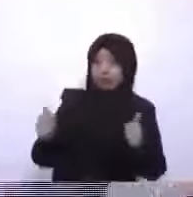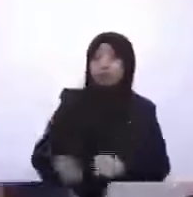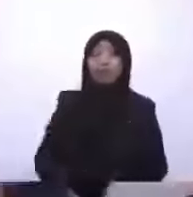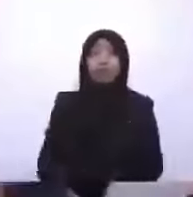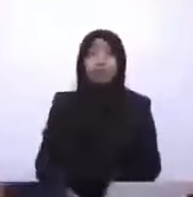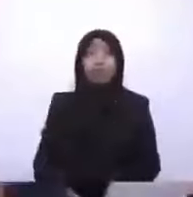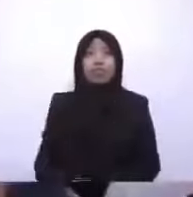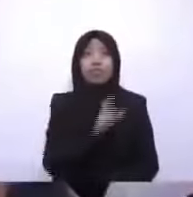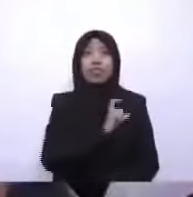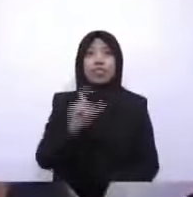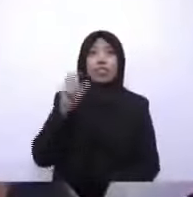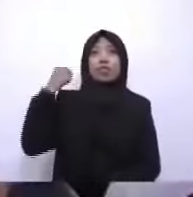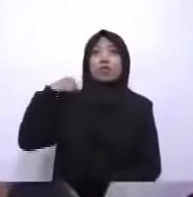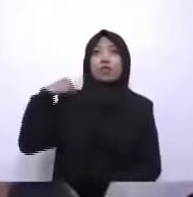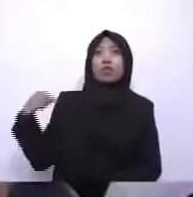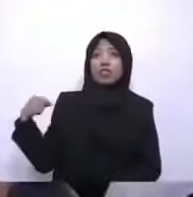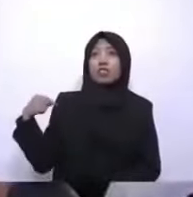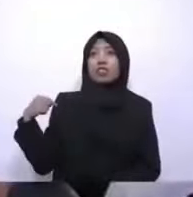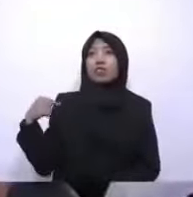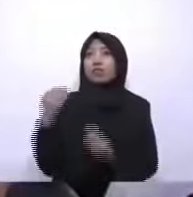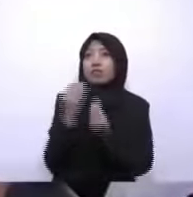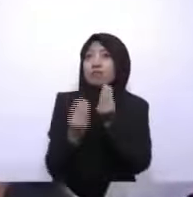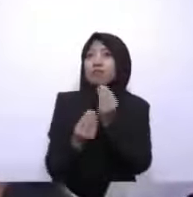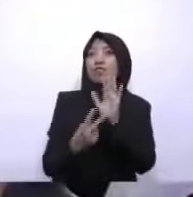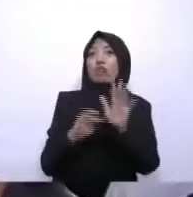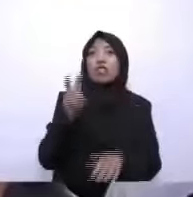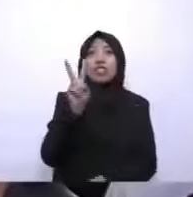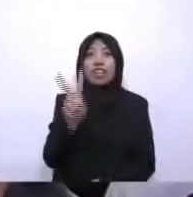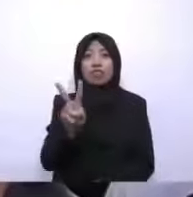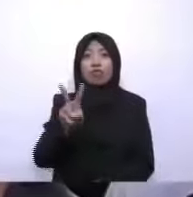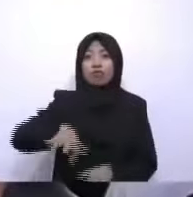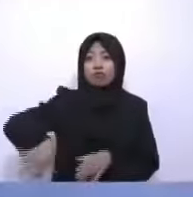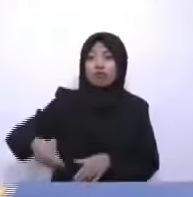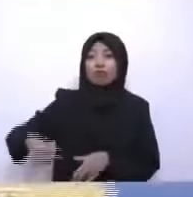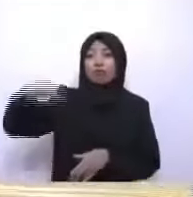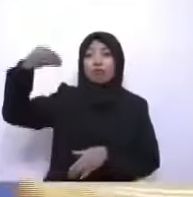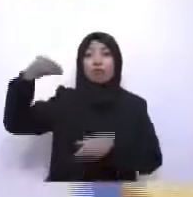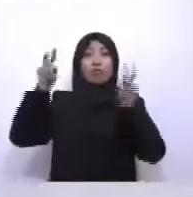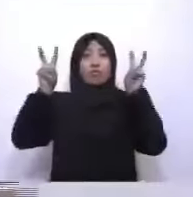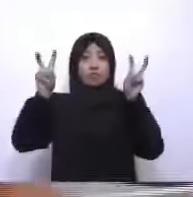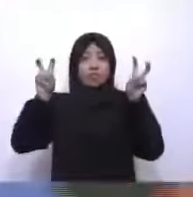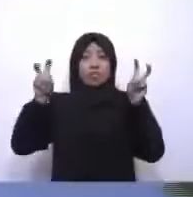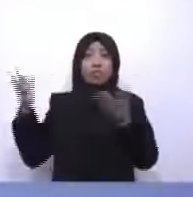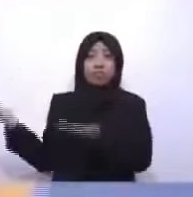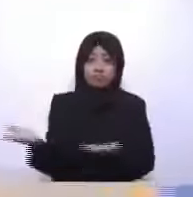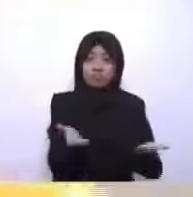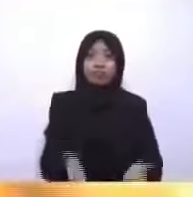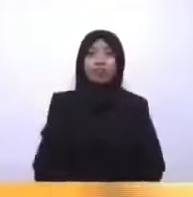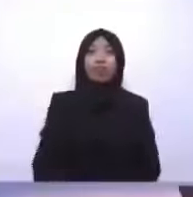kepada calon wakil gubernur nomor urut 1 untuk mengambil kode subtema dari wadah kaca.